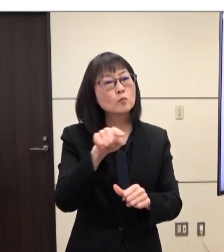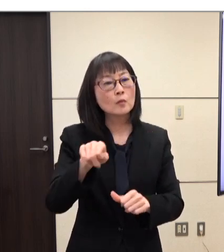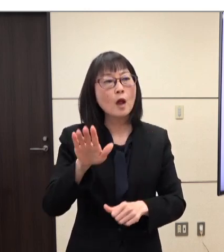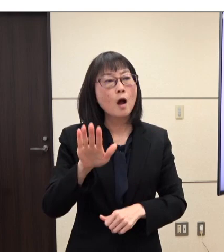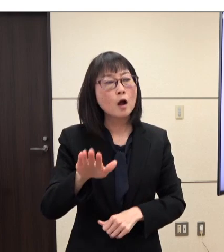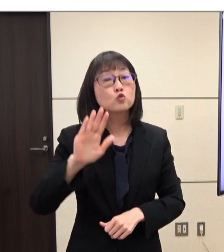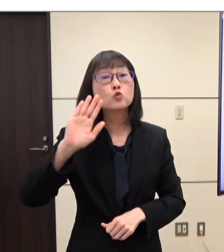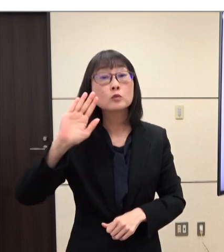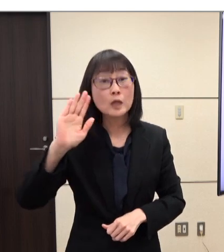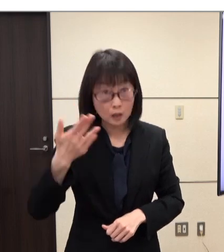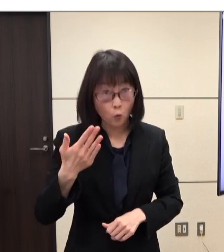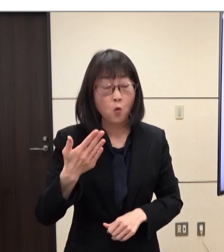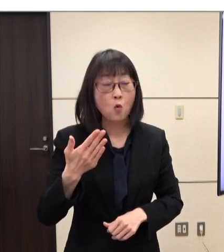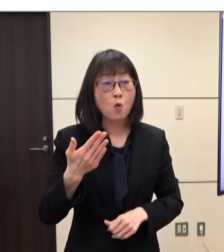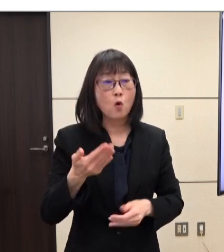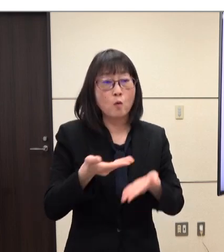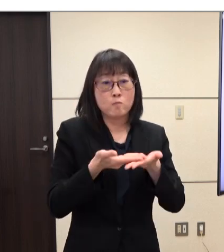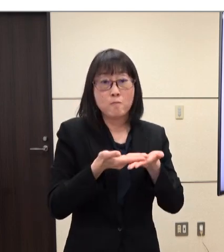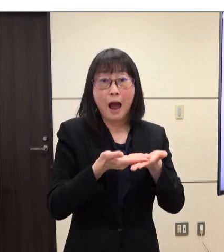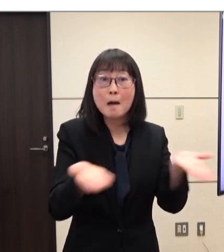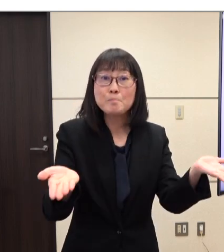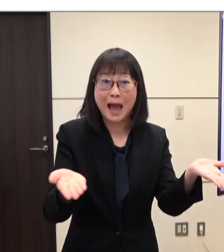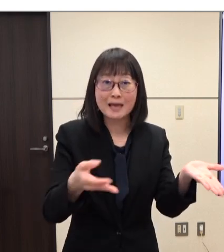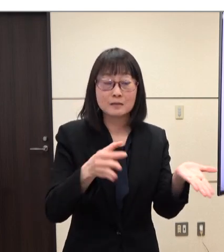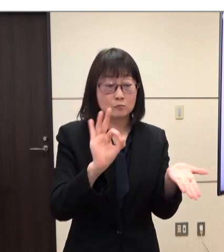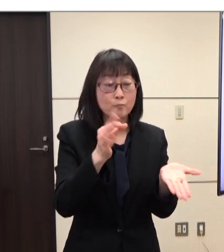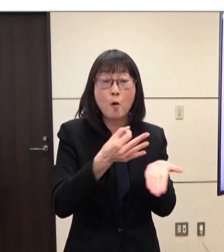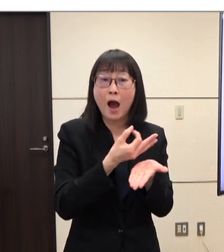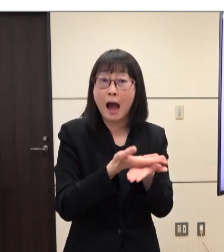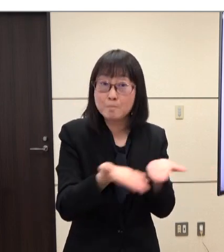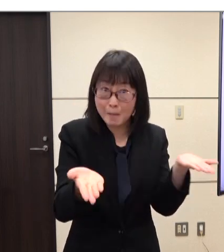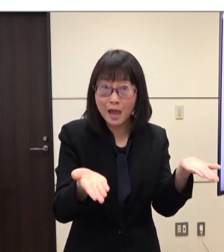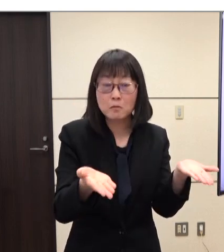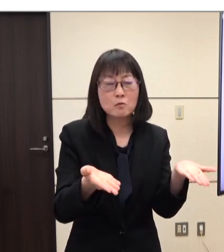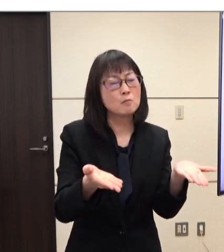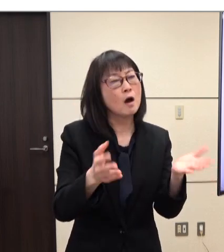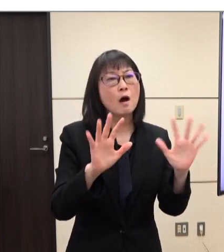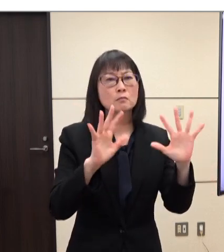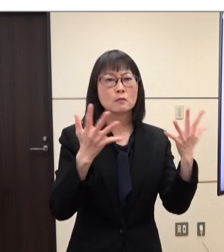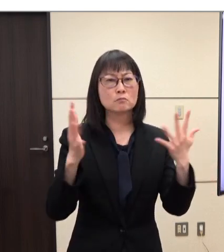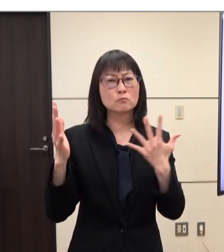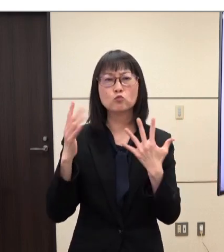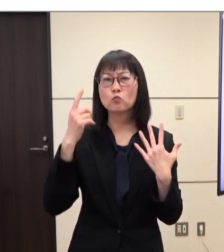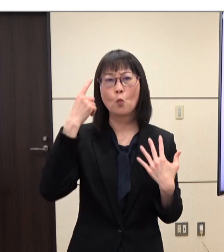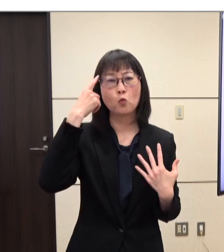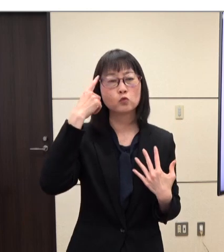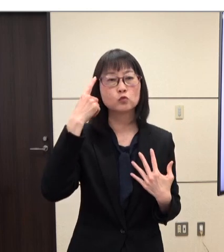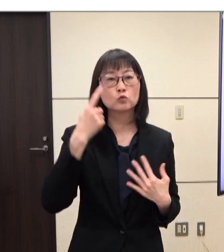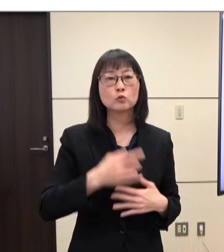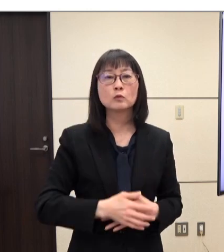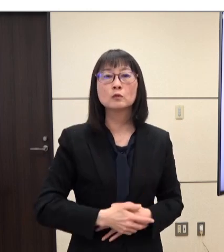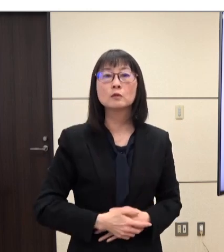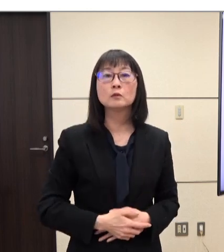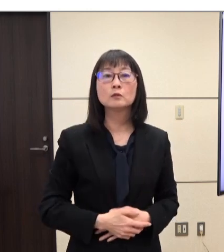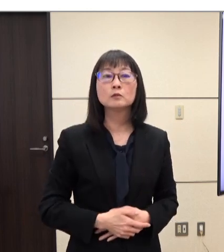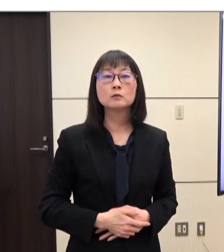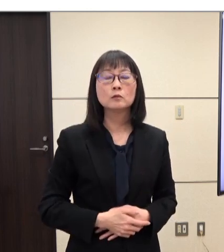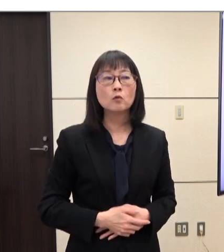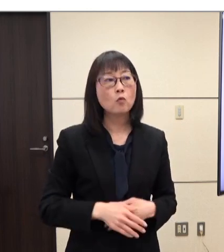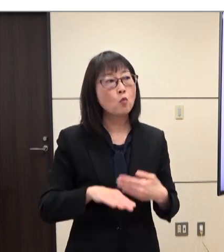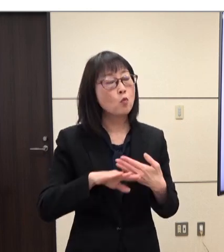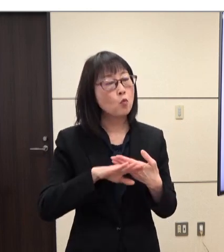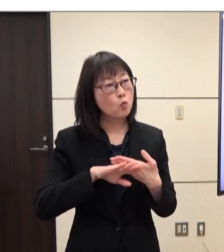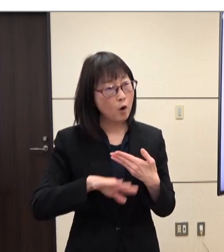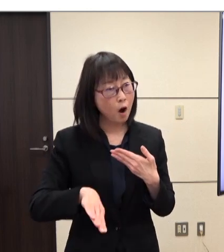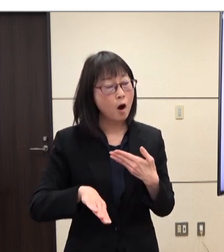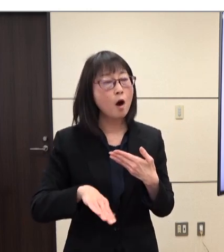。はい、あとはそれ以外での自治体ビジネスとはね、まあ、それは別